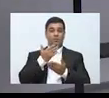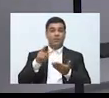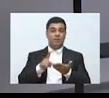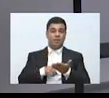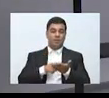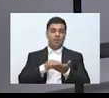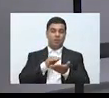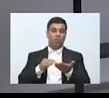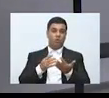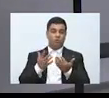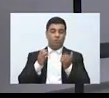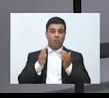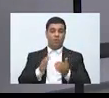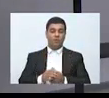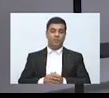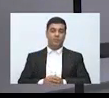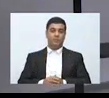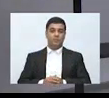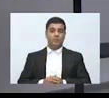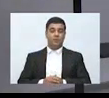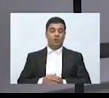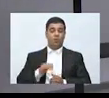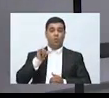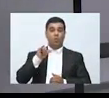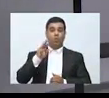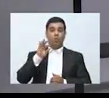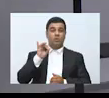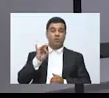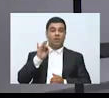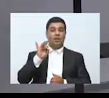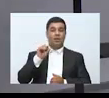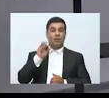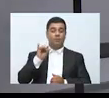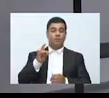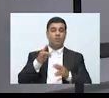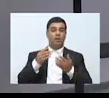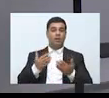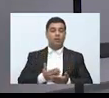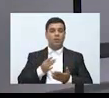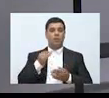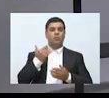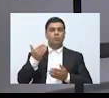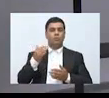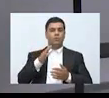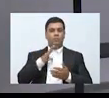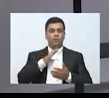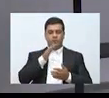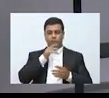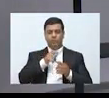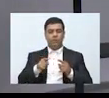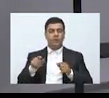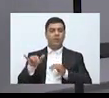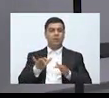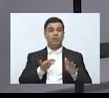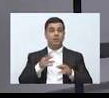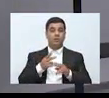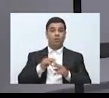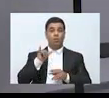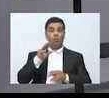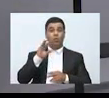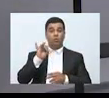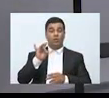daftaringizga yozing. O'tkir Rahmatning hayoti va ijodiy faoliyati. O'tkir Rahmat